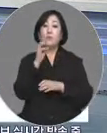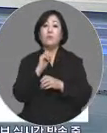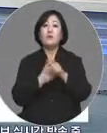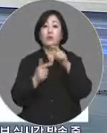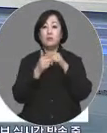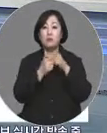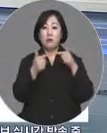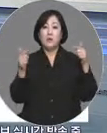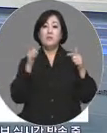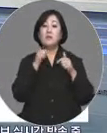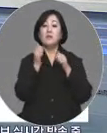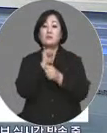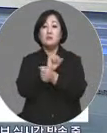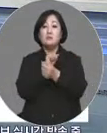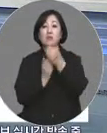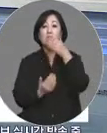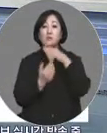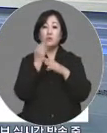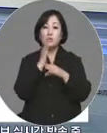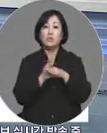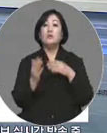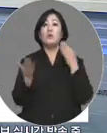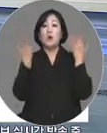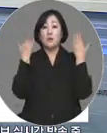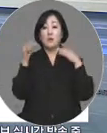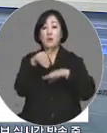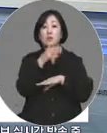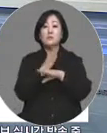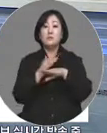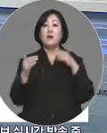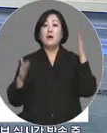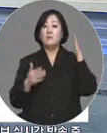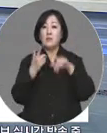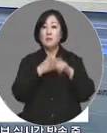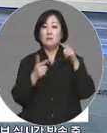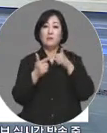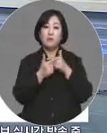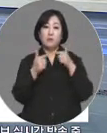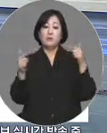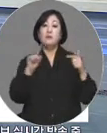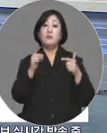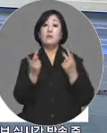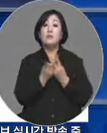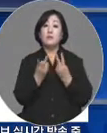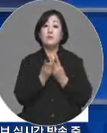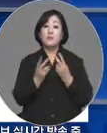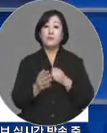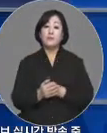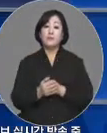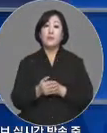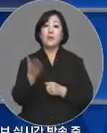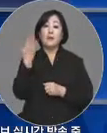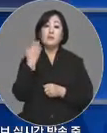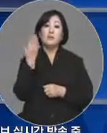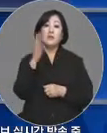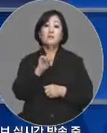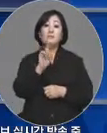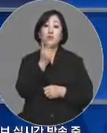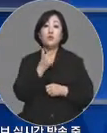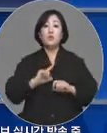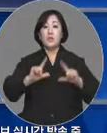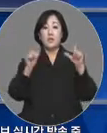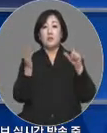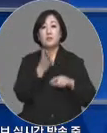속에서도 등교가 시작이 됩니다. 그런데 학생들의 감염도 폭증하고 있는데 어떻습니까? 네. 지난 16일부터